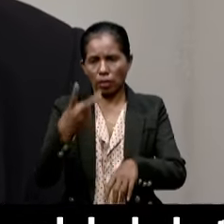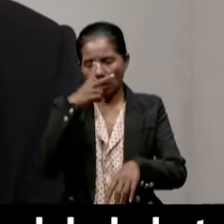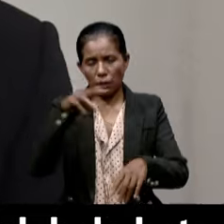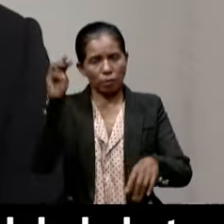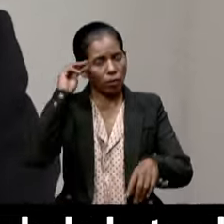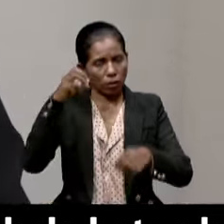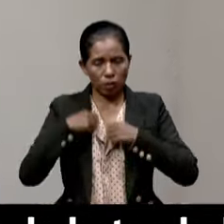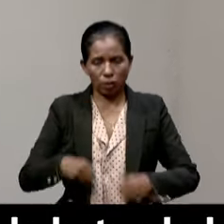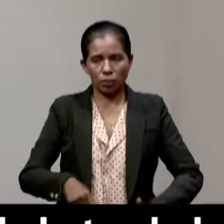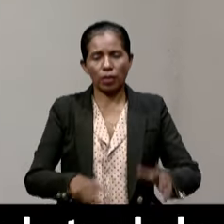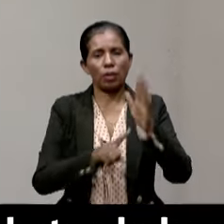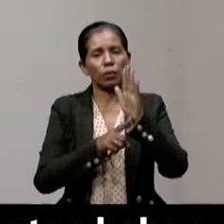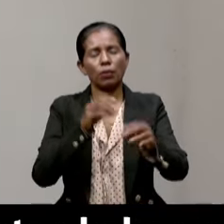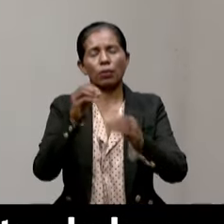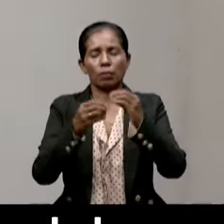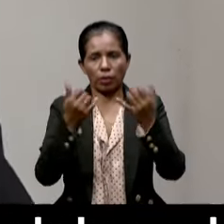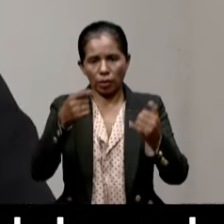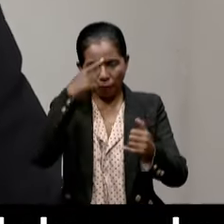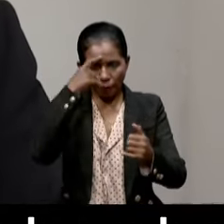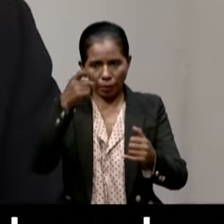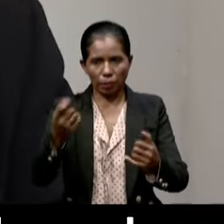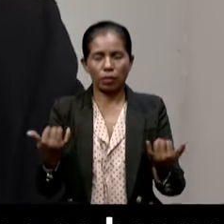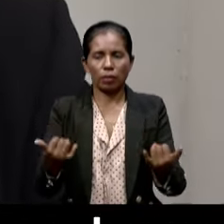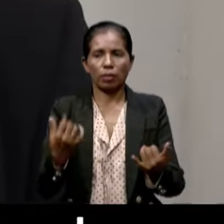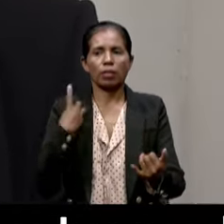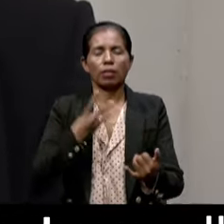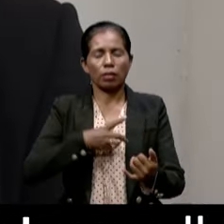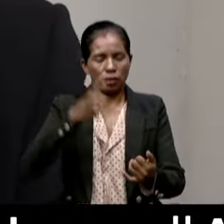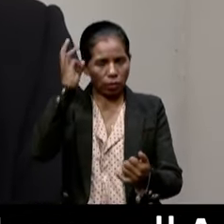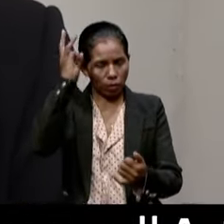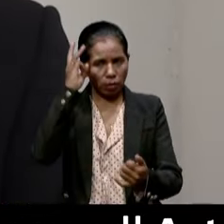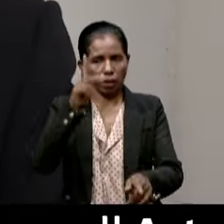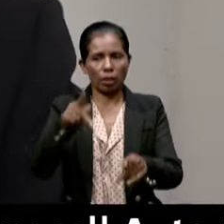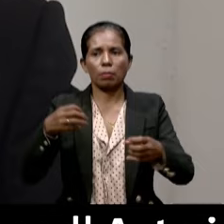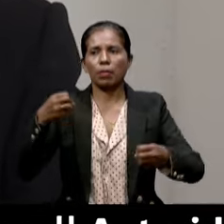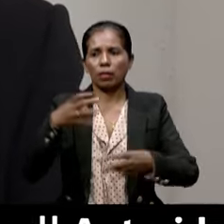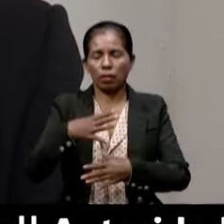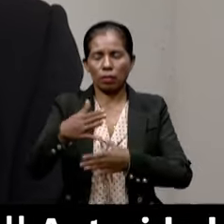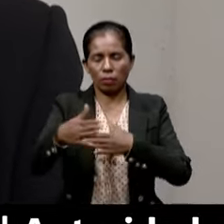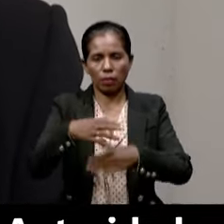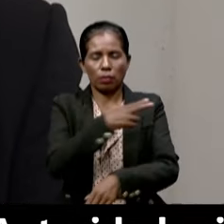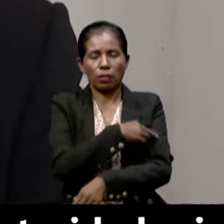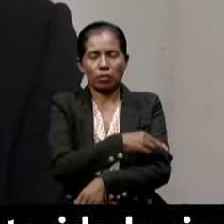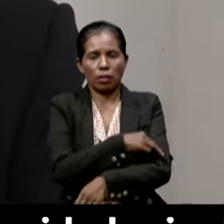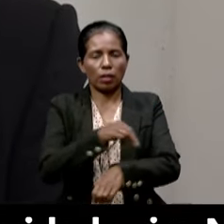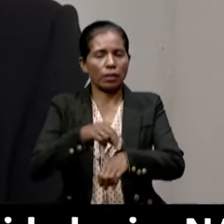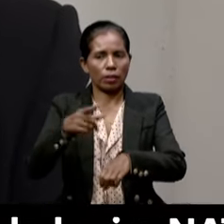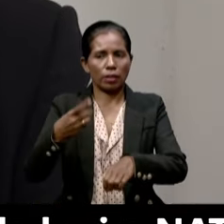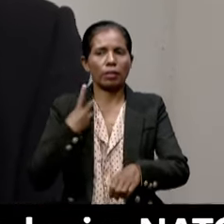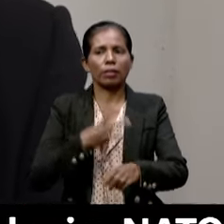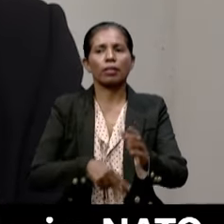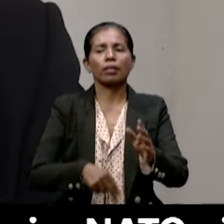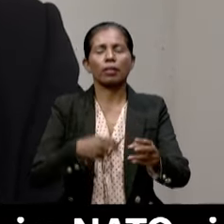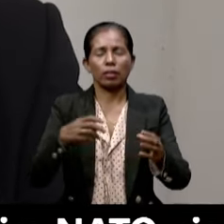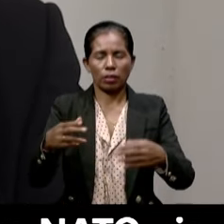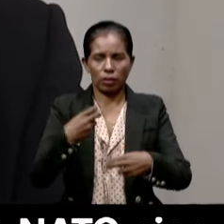publik, sobrek ini tambah, oin ia konklusi anda yang kata ke emat tahu katak basic hospital nasional, saya itu tahu nivel ini, entah ini susah